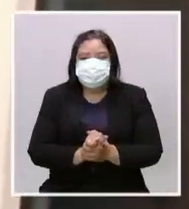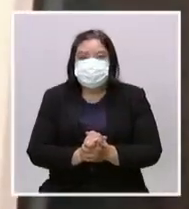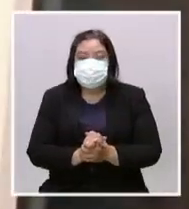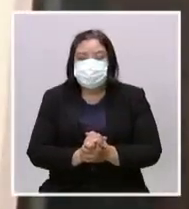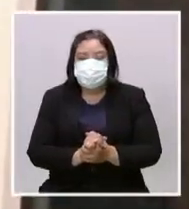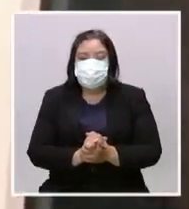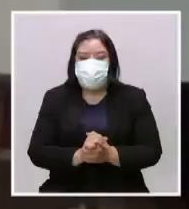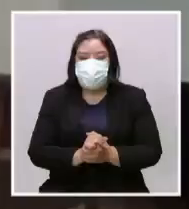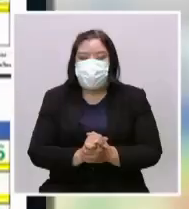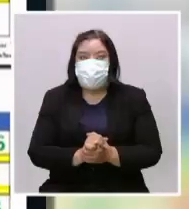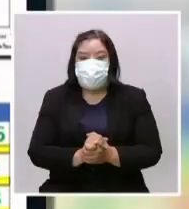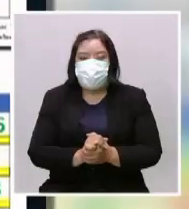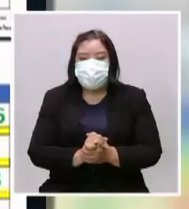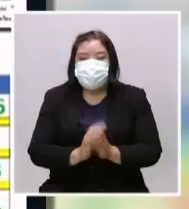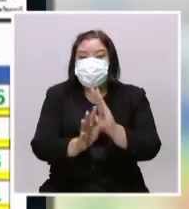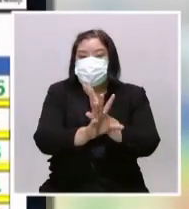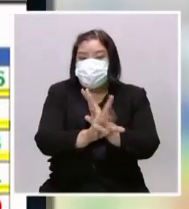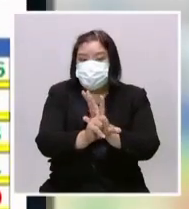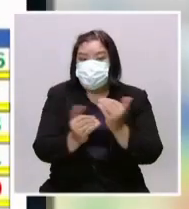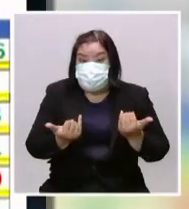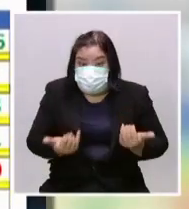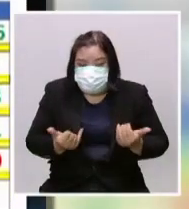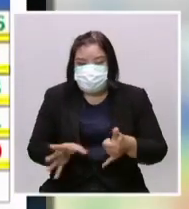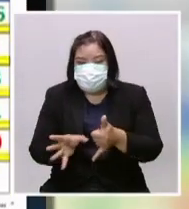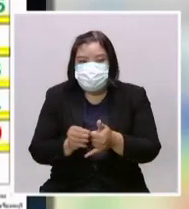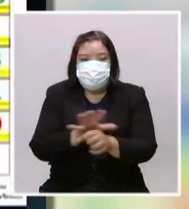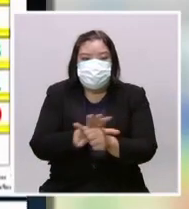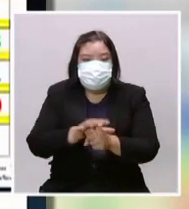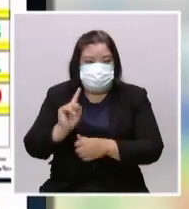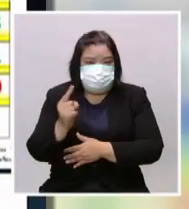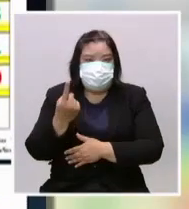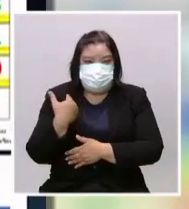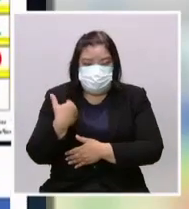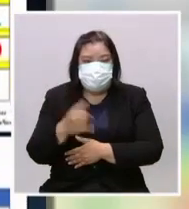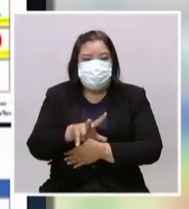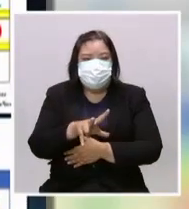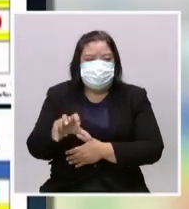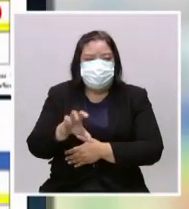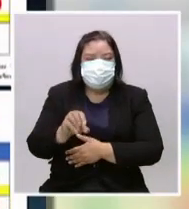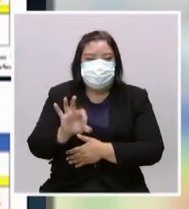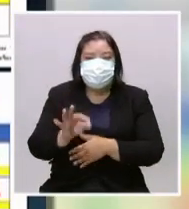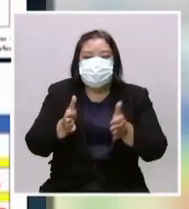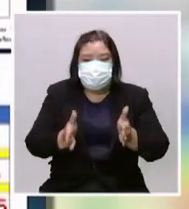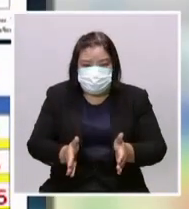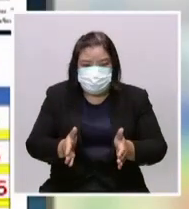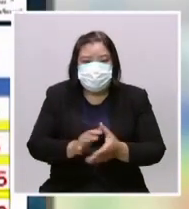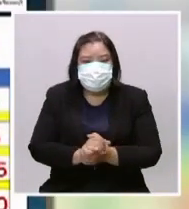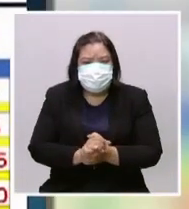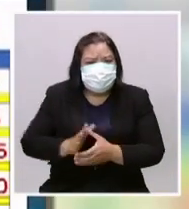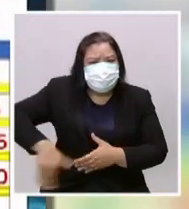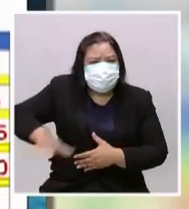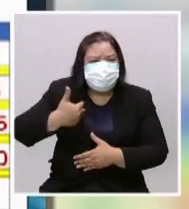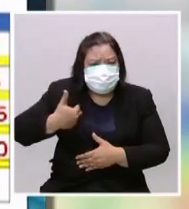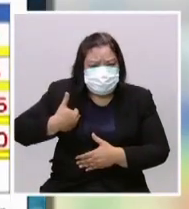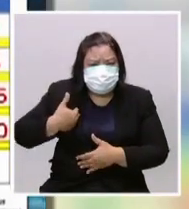ส่วนที่จังหวัดชลบุรีรายงานวันนี้มีผู้ติดเชื้อโควิด-19 รายใหม่359รายค่ะส่วนใหญ่เป็นคลัส